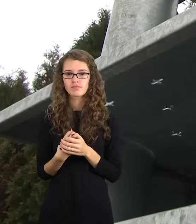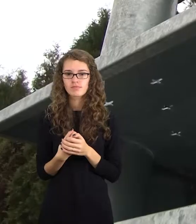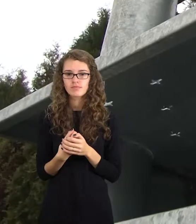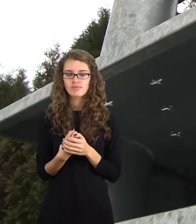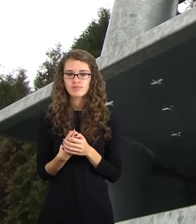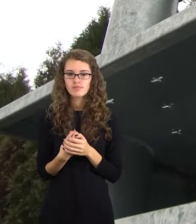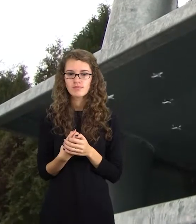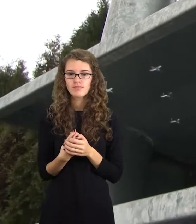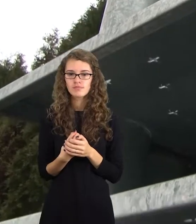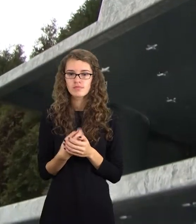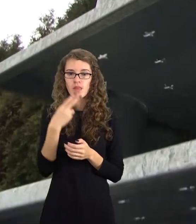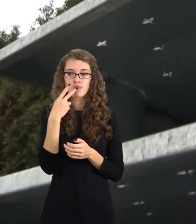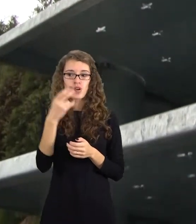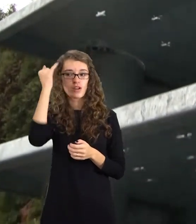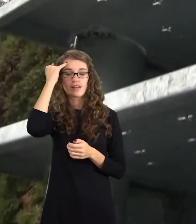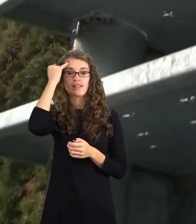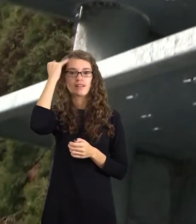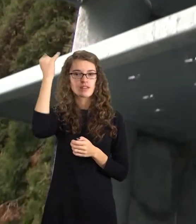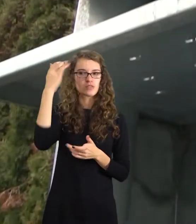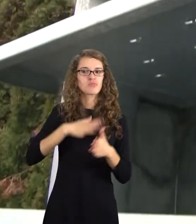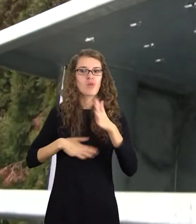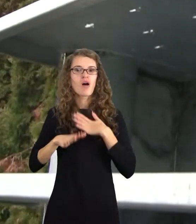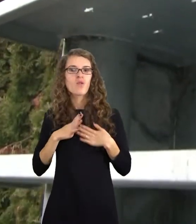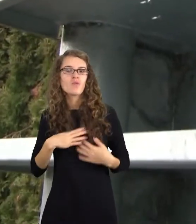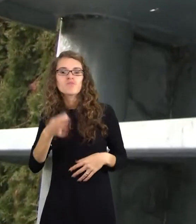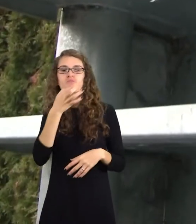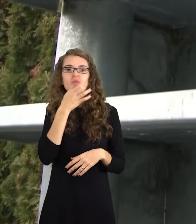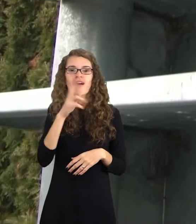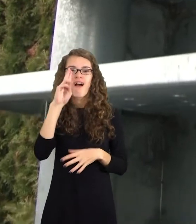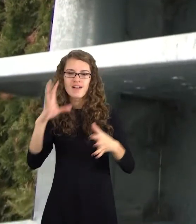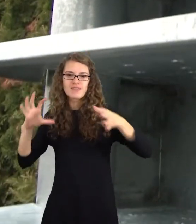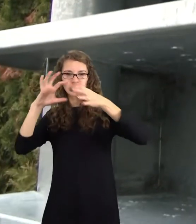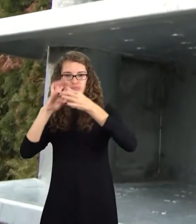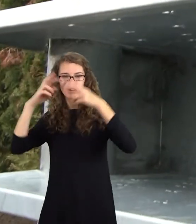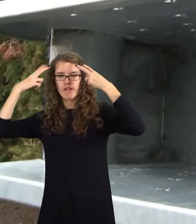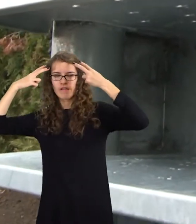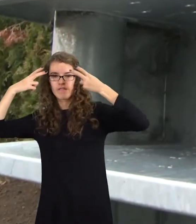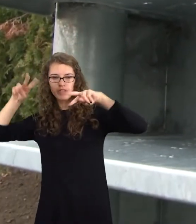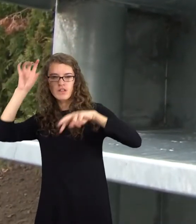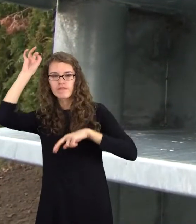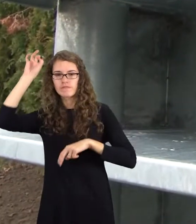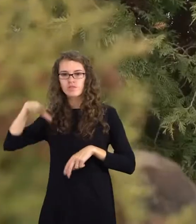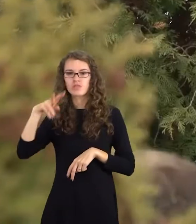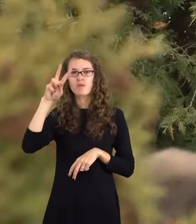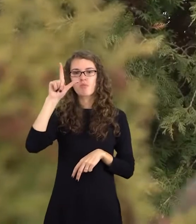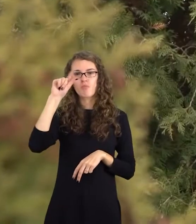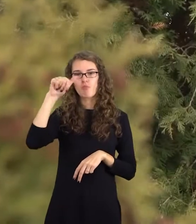daug. Tiek kūrinių, tiek ir pačiai idėja negalėjo atsidžiaugti prie projekto prisidėjęs kitas žinomas Šiaulių dizaineris Vilius Puronas. Jo